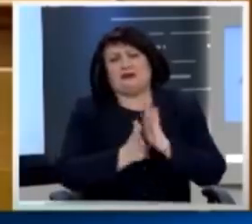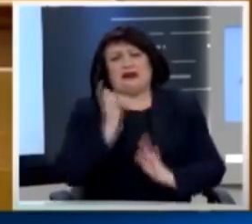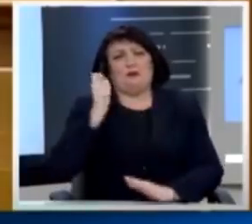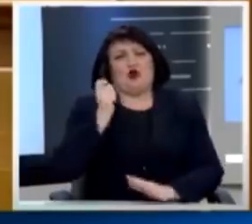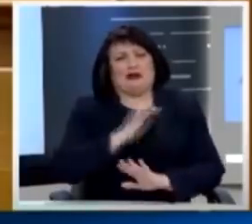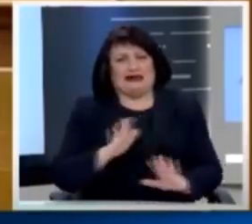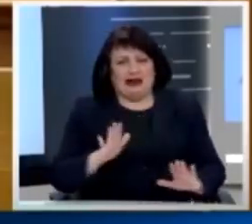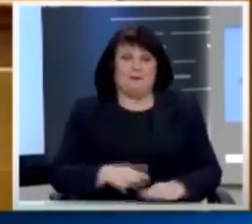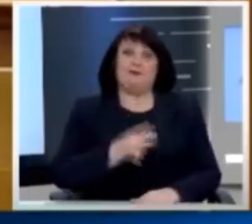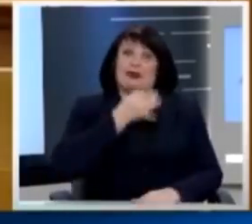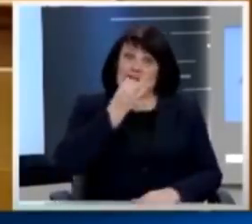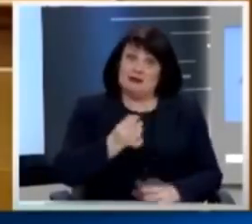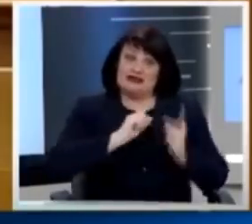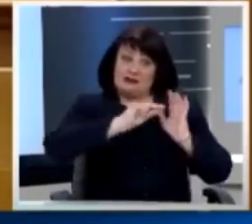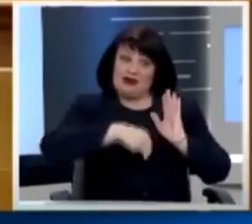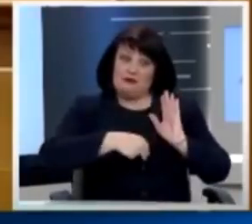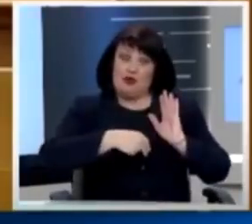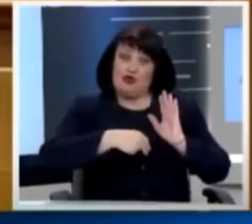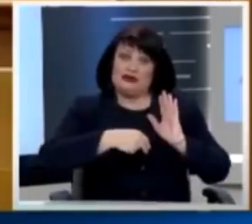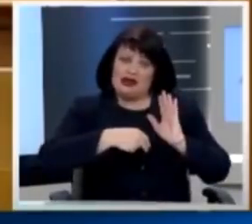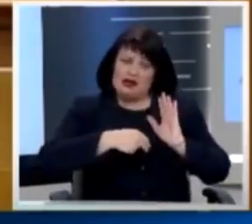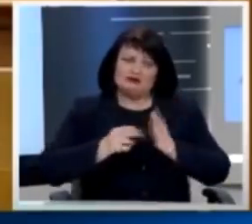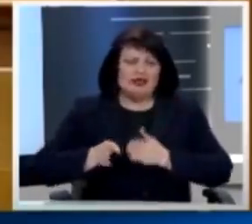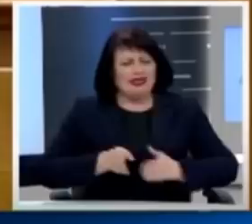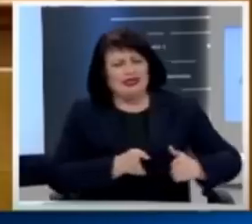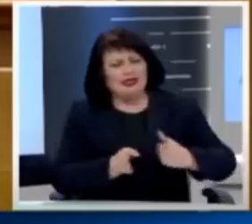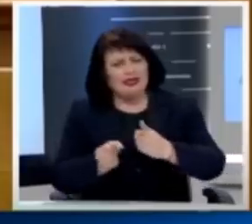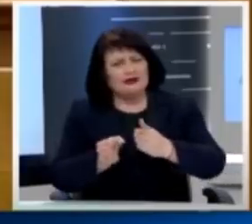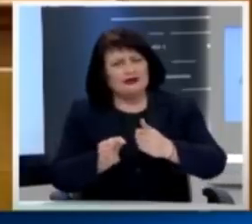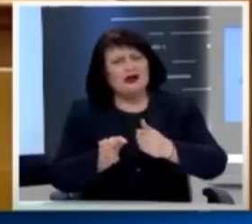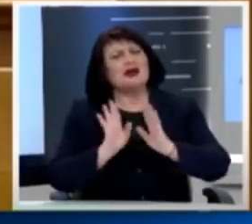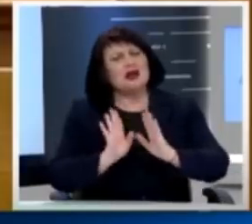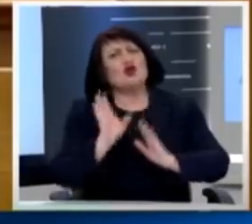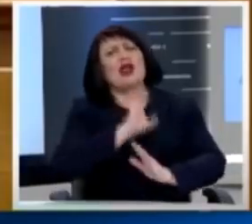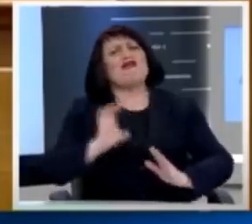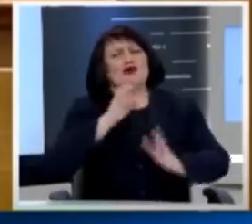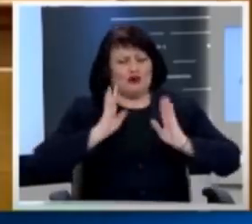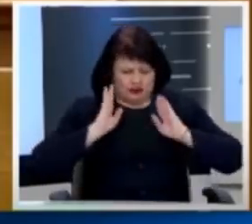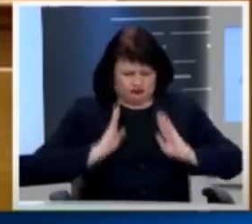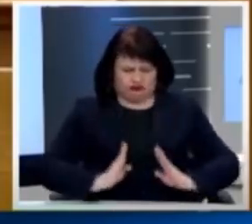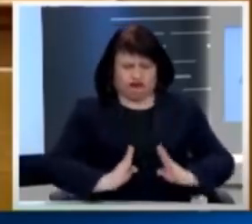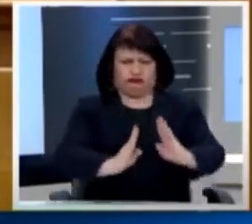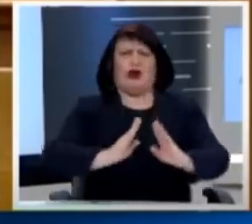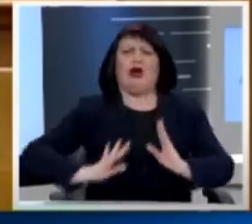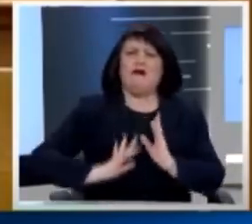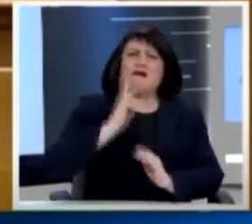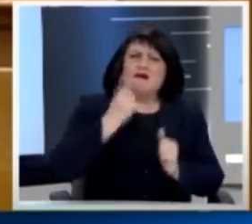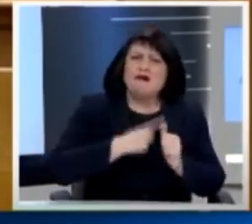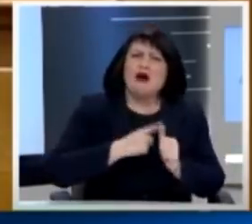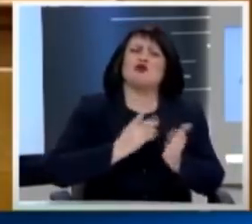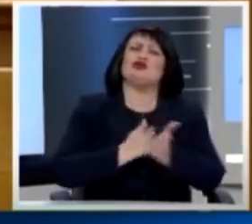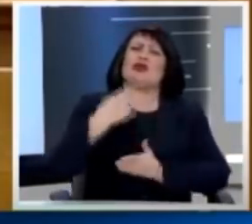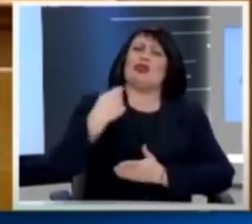Λέτε πως τα μνημόνια ήταν μια παρέκκληση από την κανονικότητα της Ευρώπης, της ανάπτυξης, της Ευρώπης